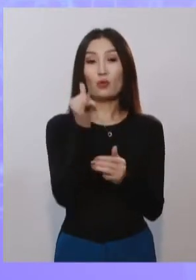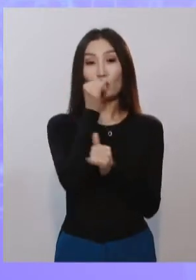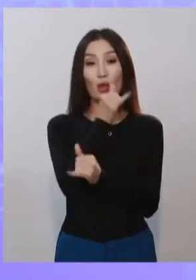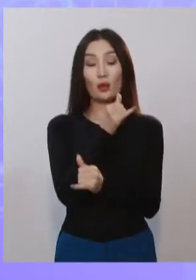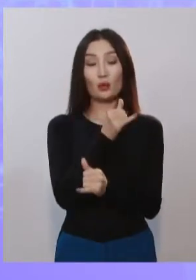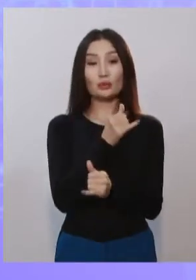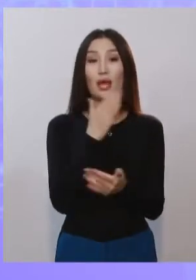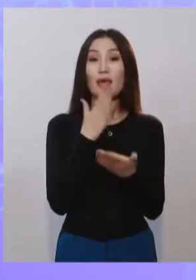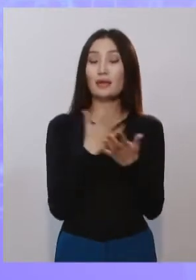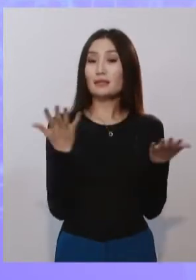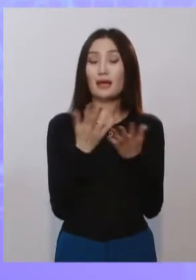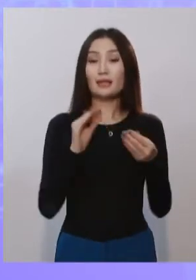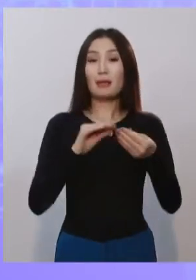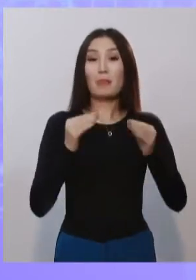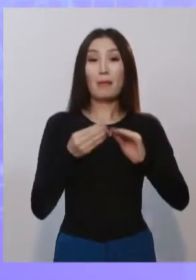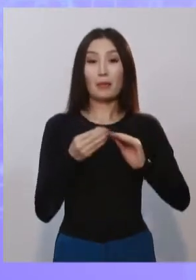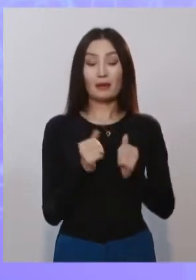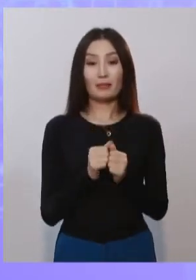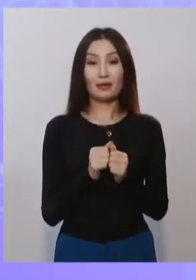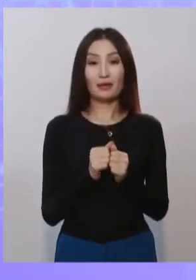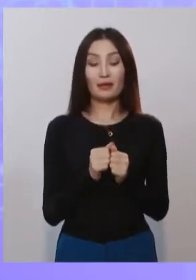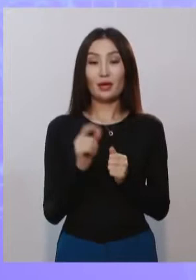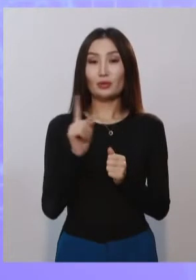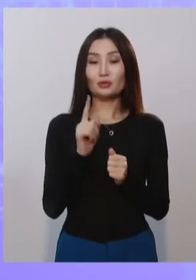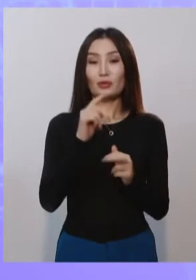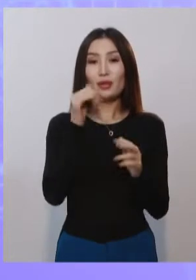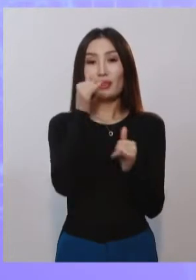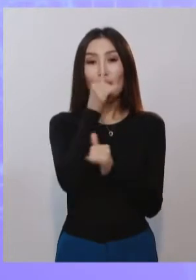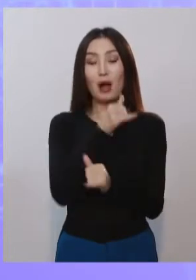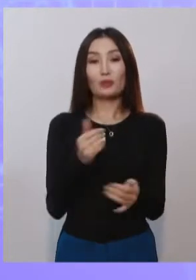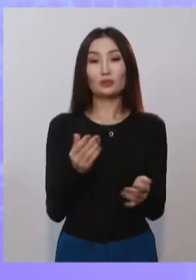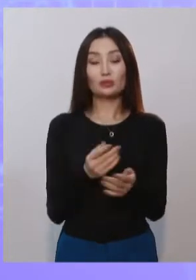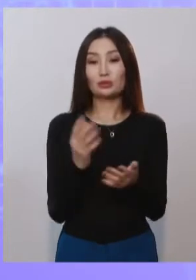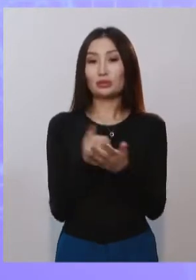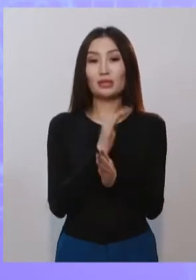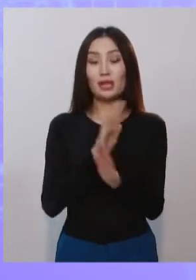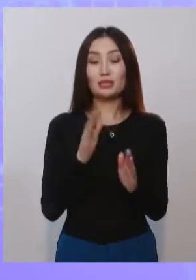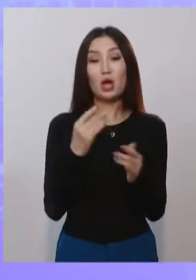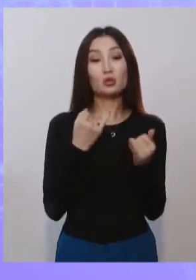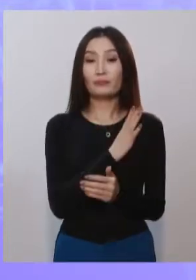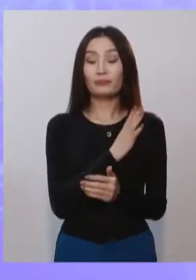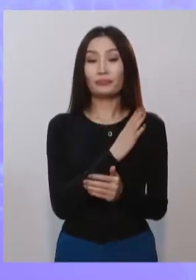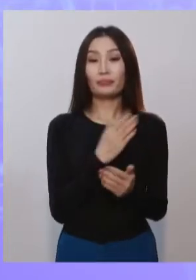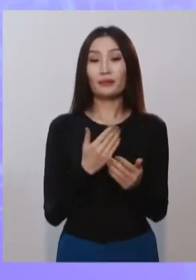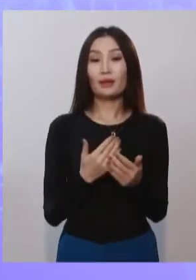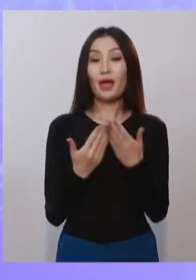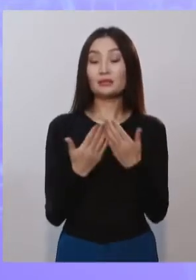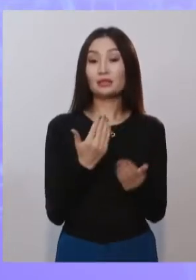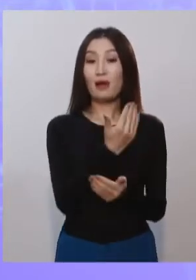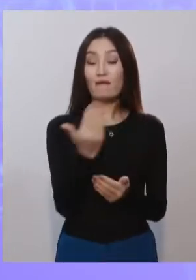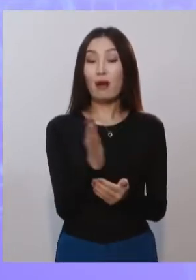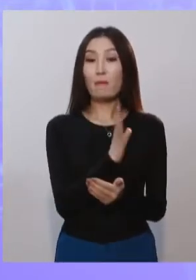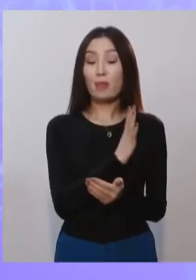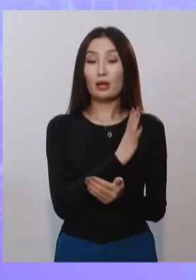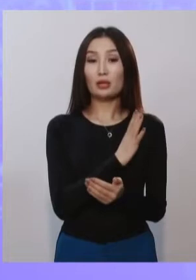есть какие то проблемы что то не получилось желтый если